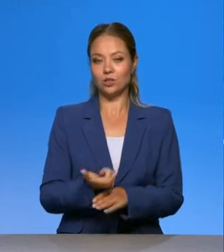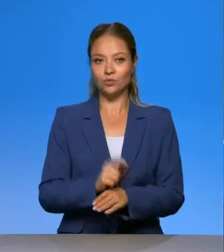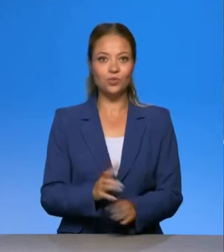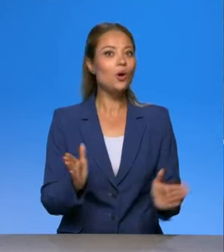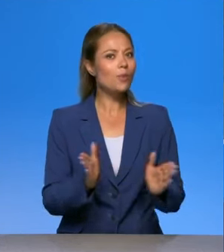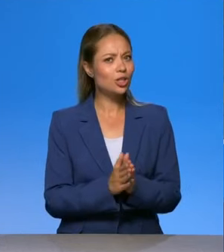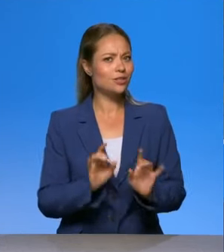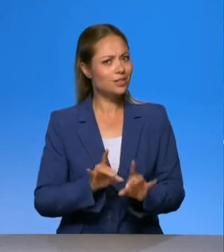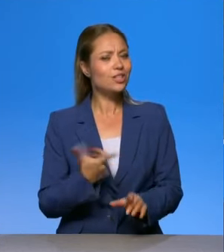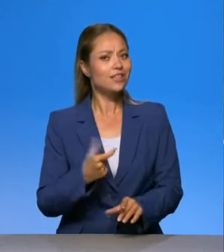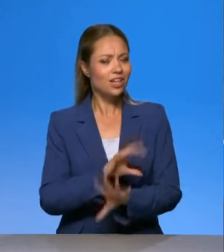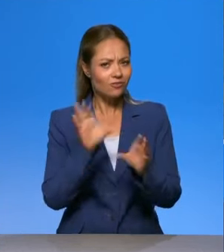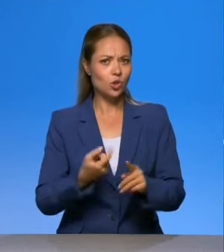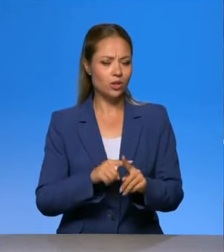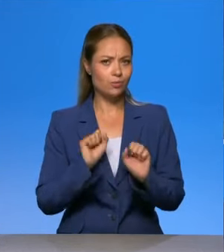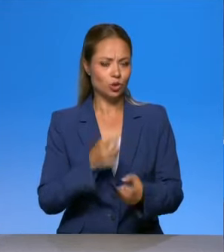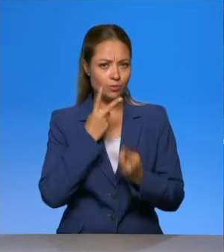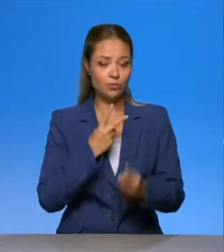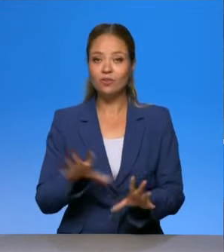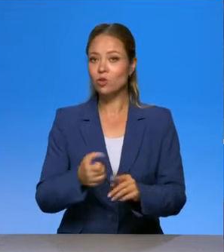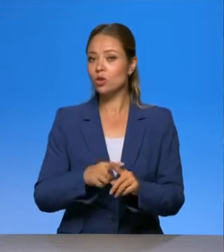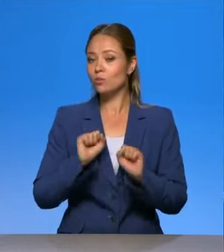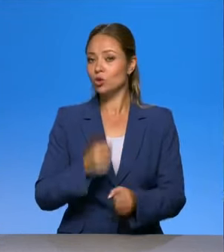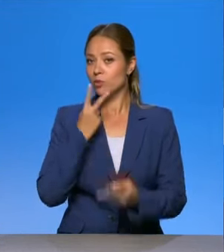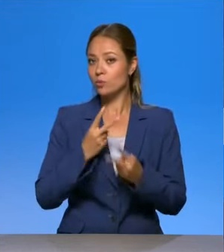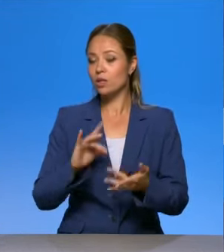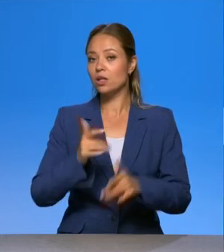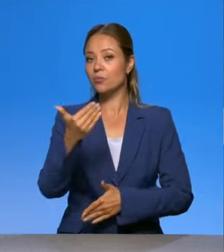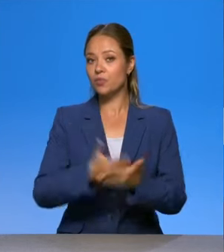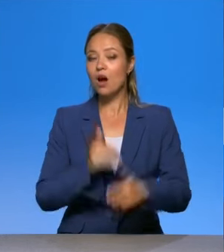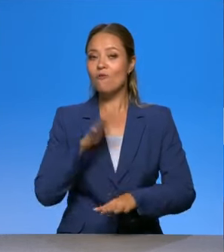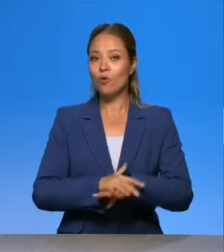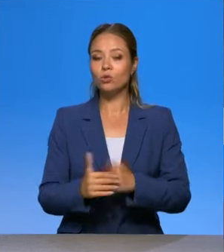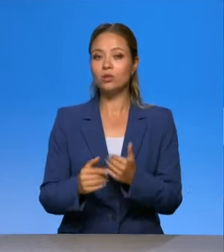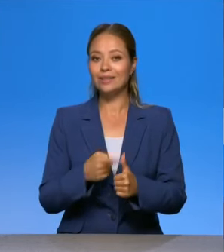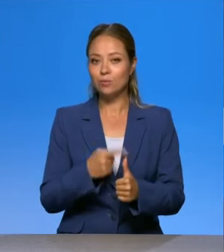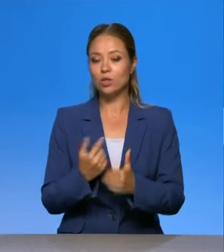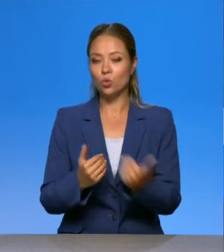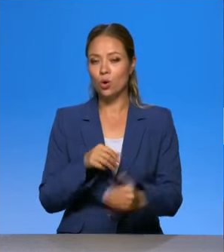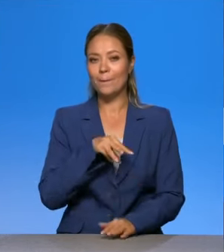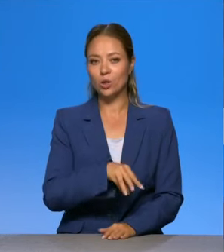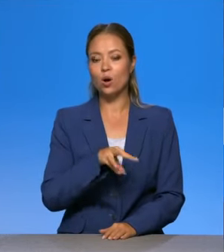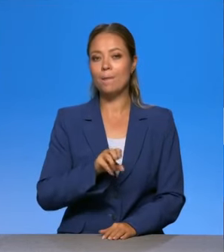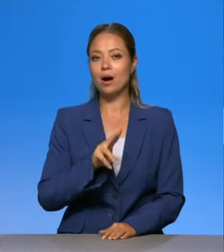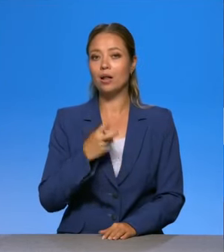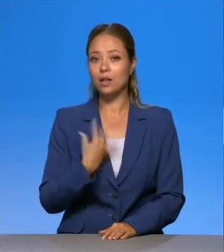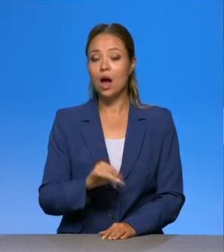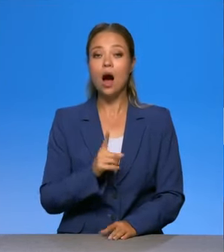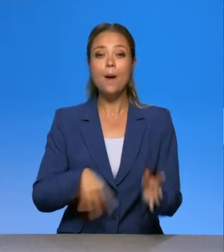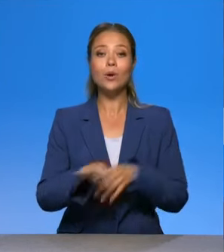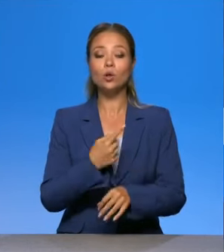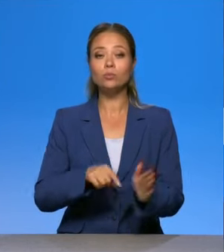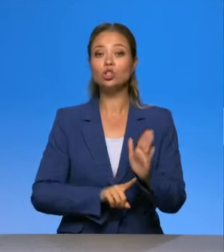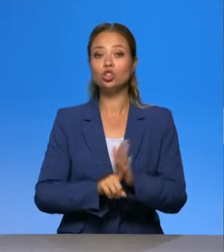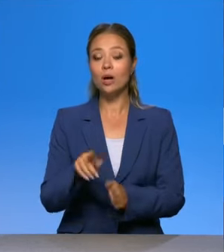может быть, коротко, где все это можно посмотреть? Все это можно посмотреть на сайте фонда имени Микуха Макая, а проект мы реализуем как раз вот начиная